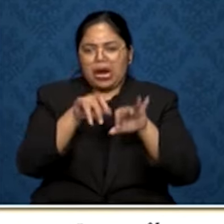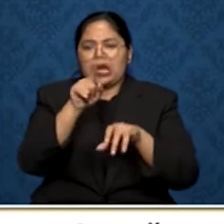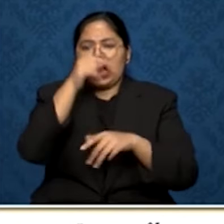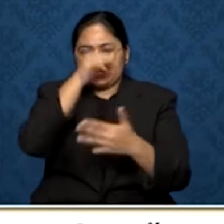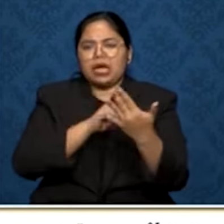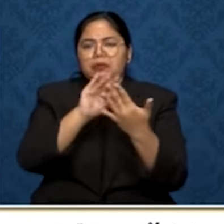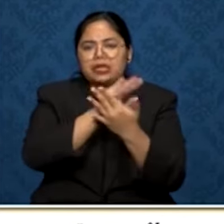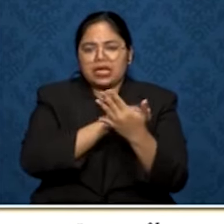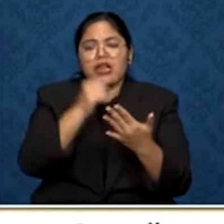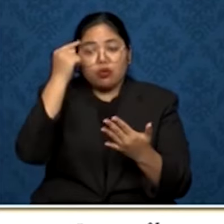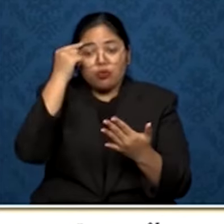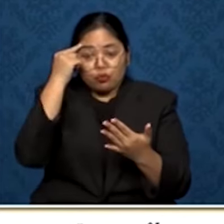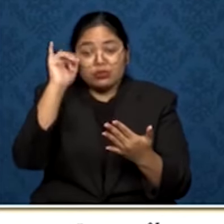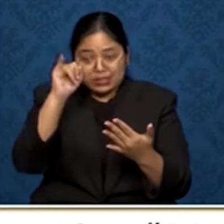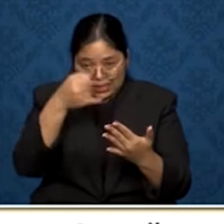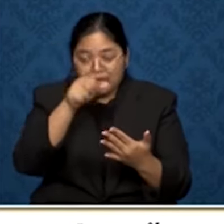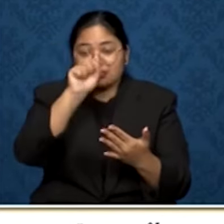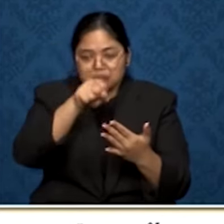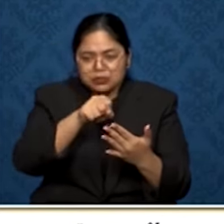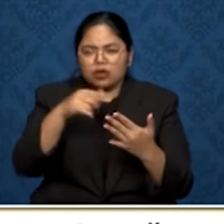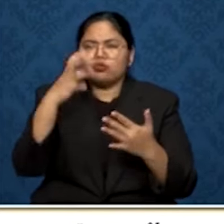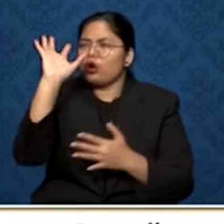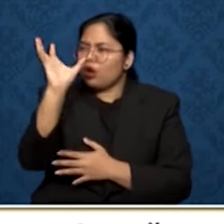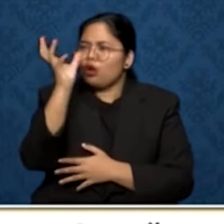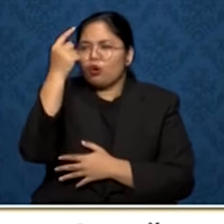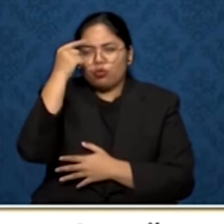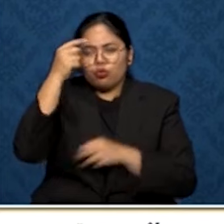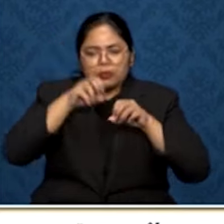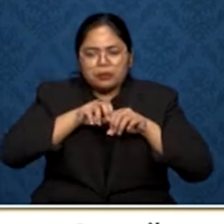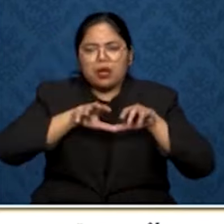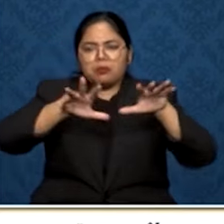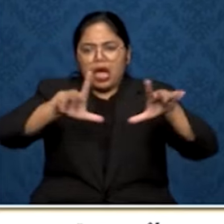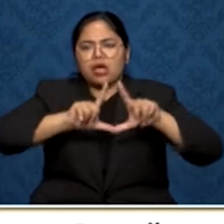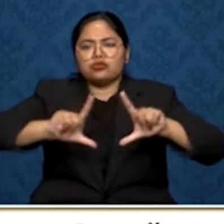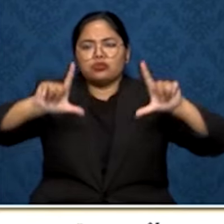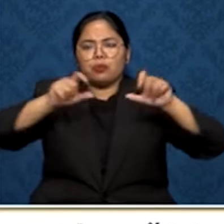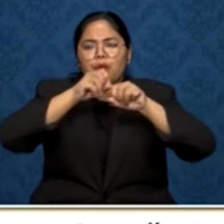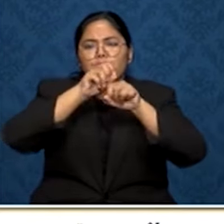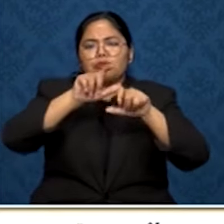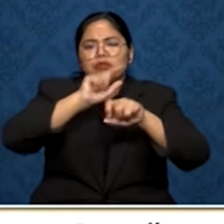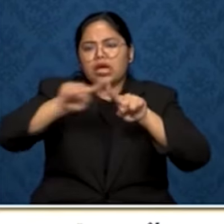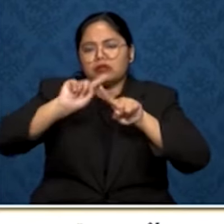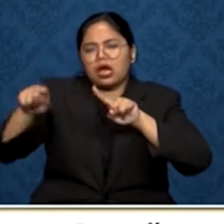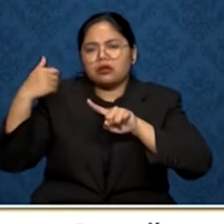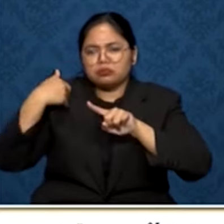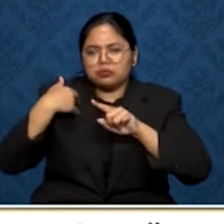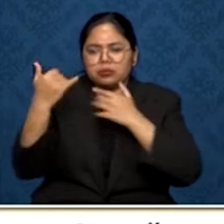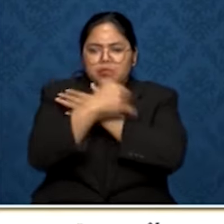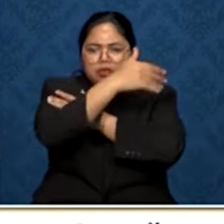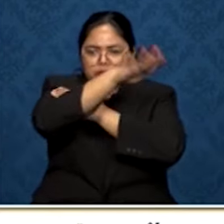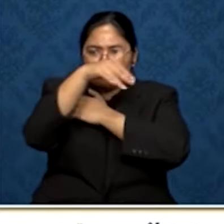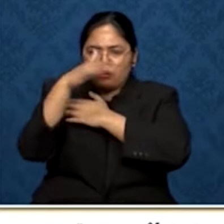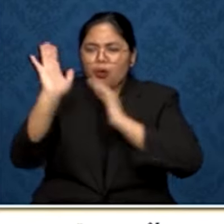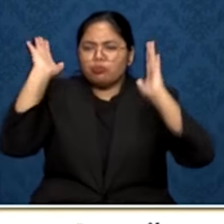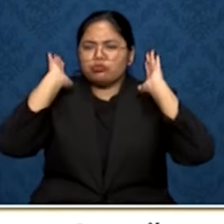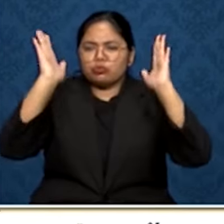อย่าง ทุกคนันติดอยู่แล้วเอะแล้วก็ มีโครงการ เพื่อแพร ประชาสัมพัธกีรามวยทั้งใน และต่างประเทศสาขากีรา 21